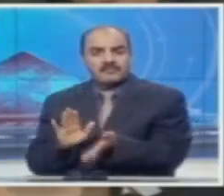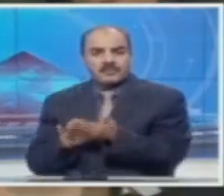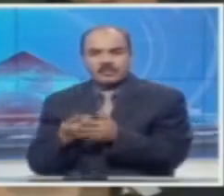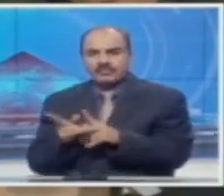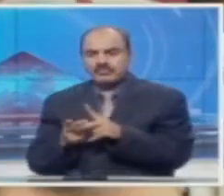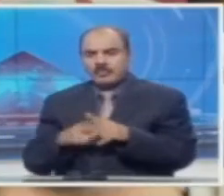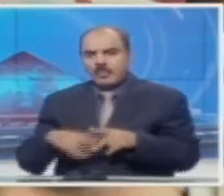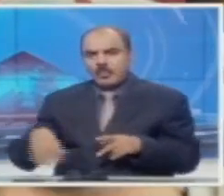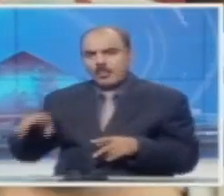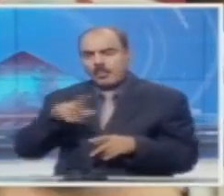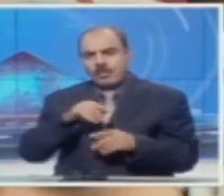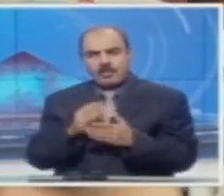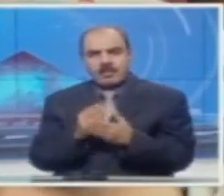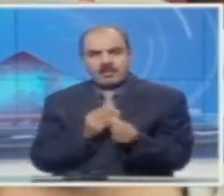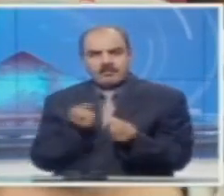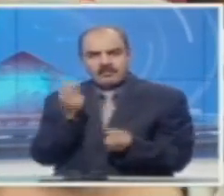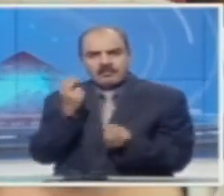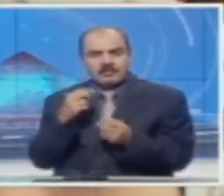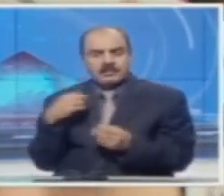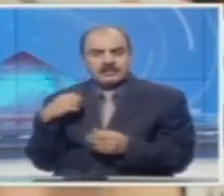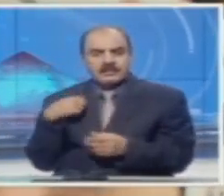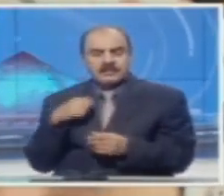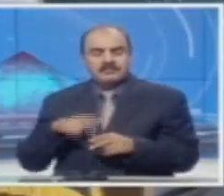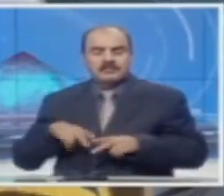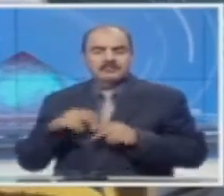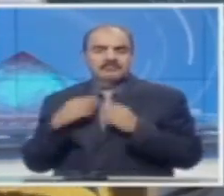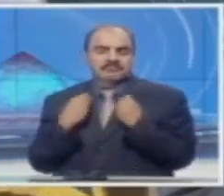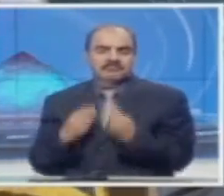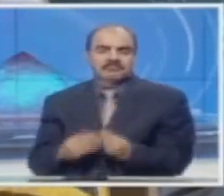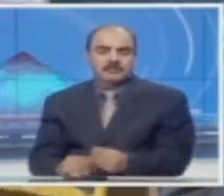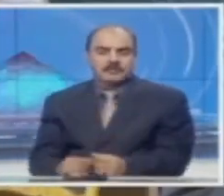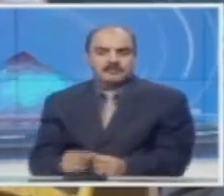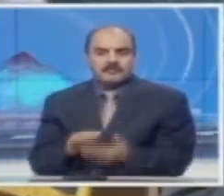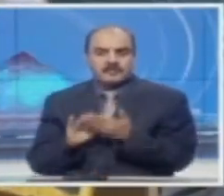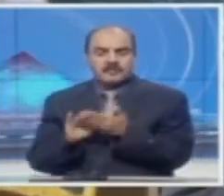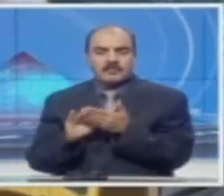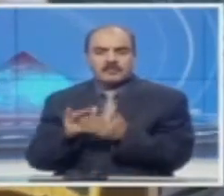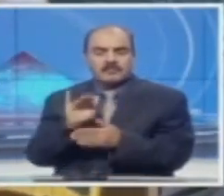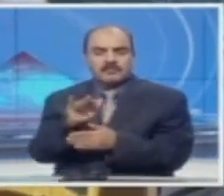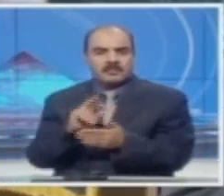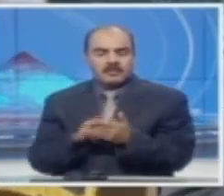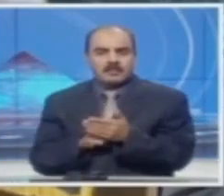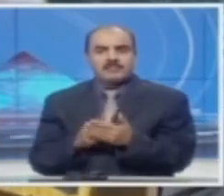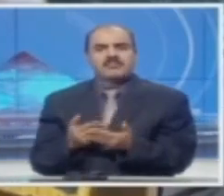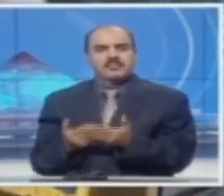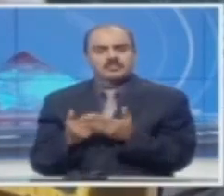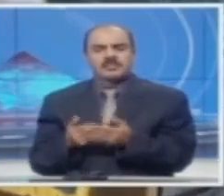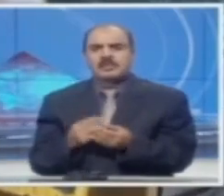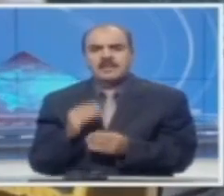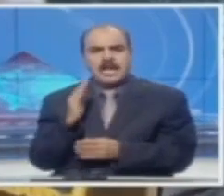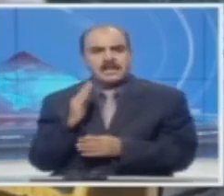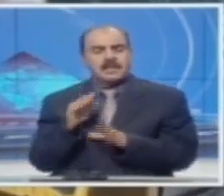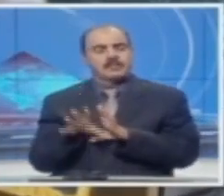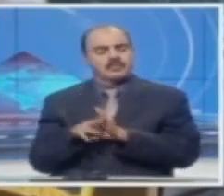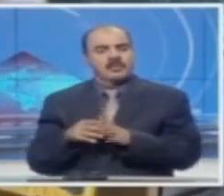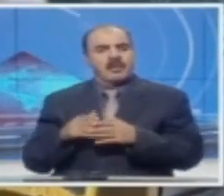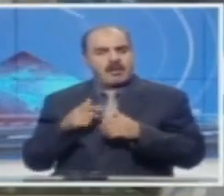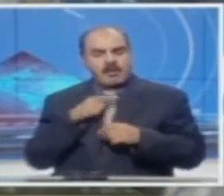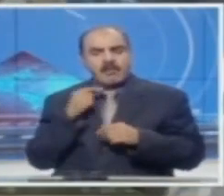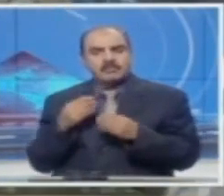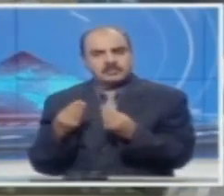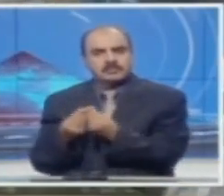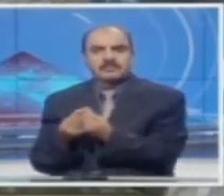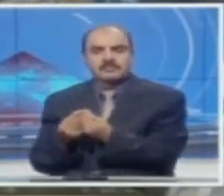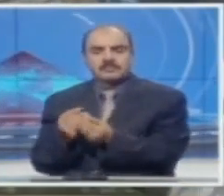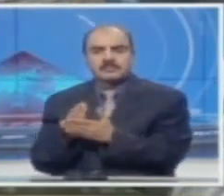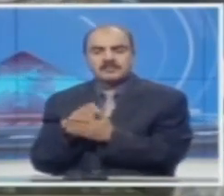المواطنين الذين تشملهم المبادرة الرئاسية حياة كريمة لتقديم الدعم لهم عن طريق المساعدة في تأسيس مشروعاتهم الخاصة من